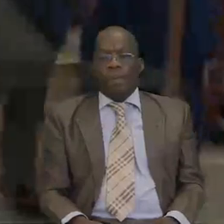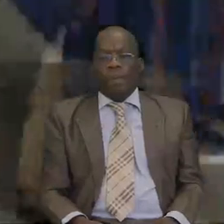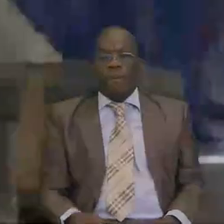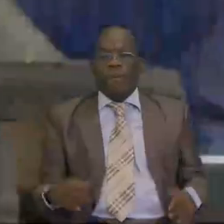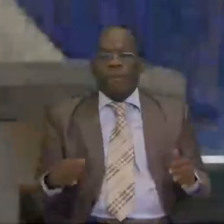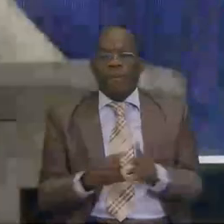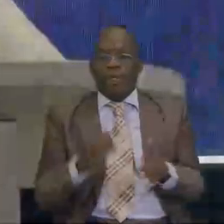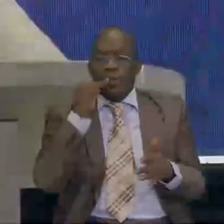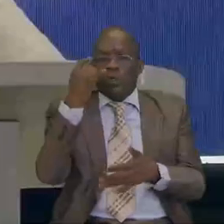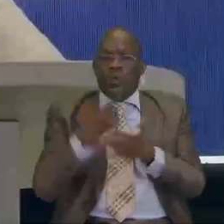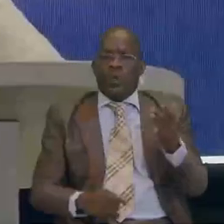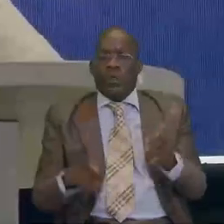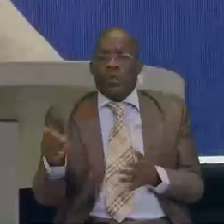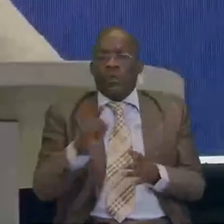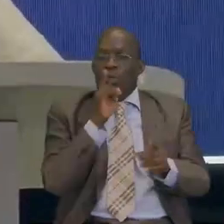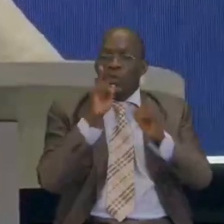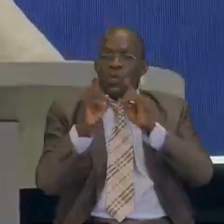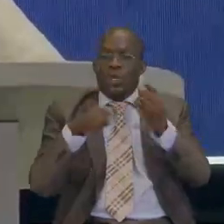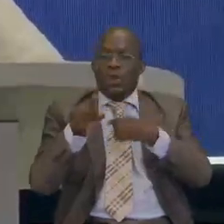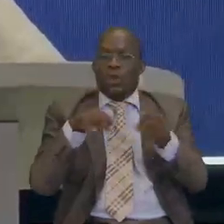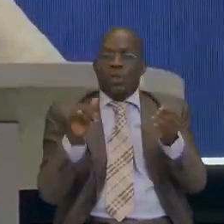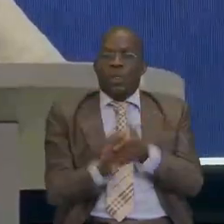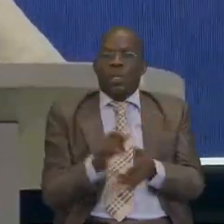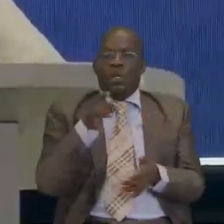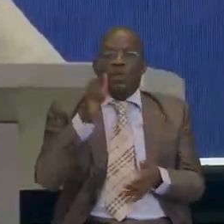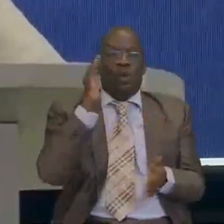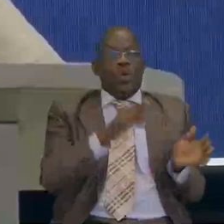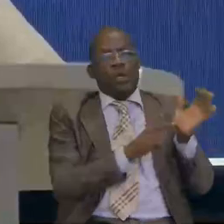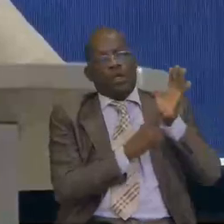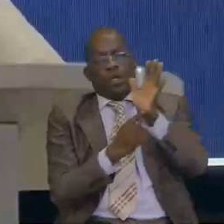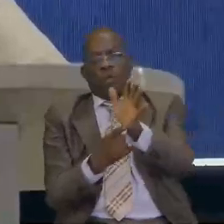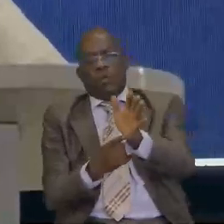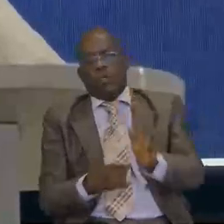C'est ce dont tu parles que tu vas démontrer.